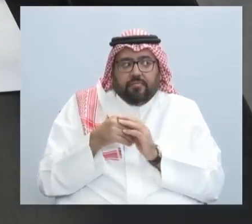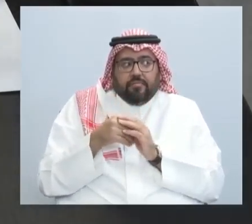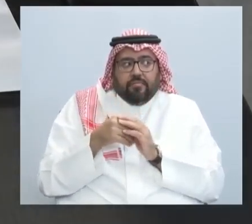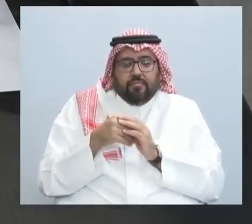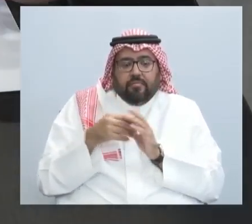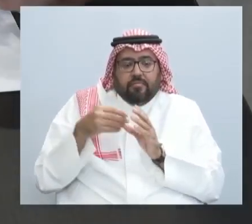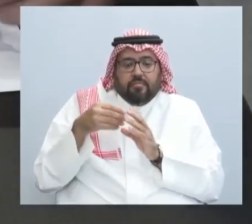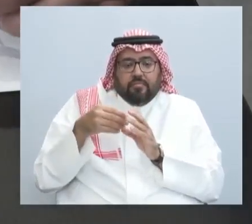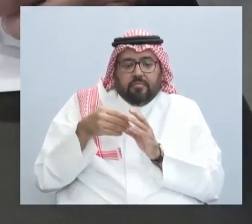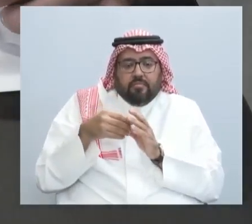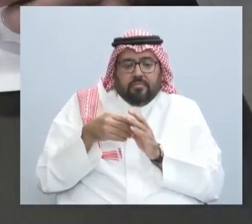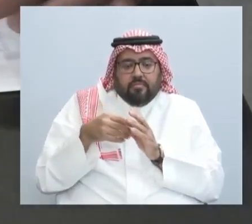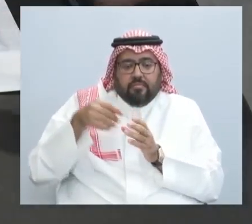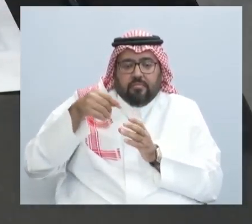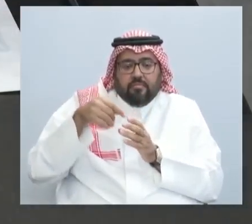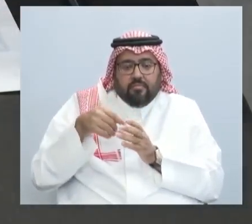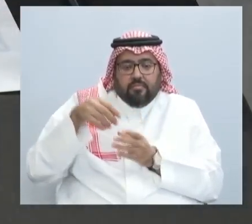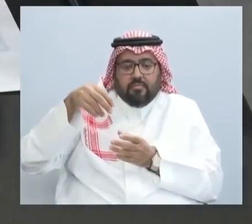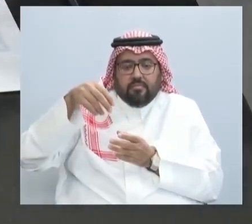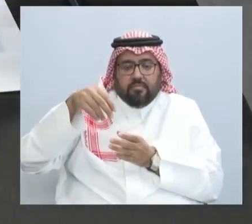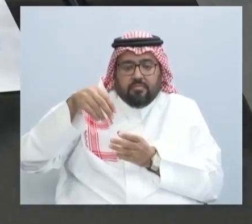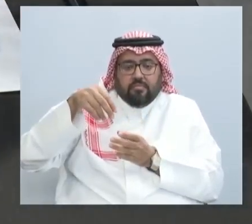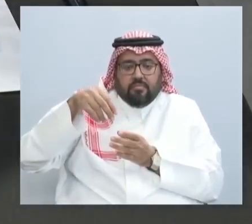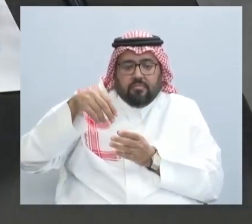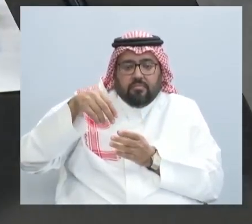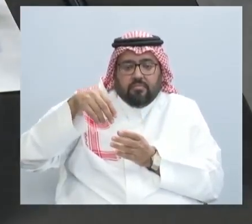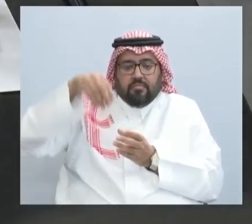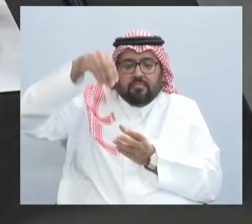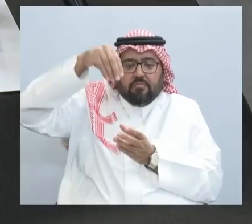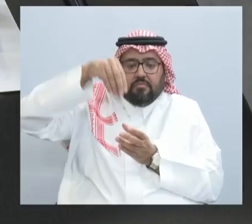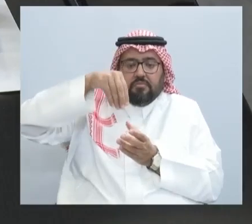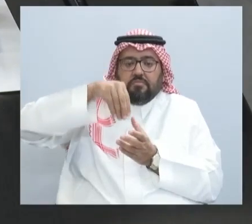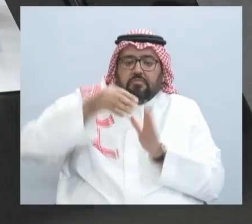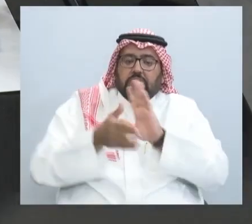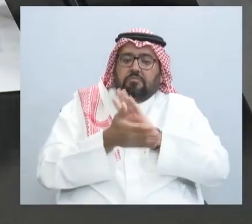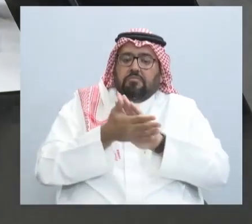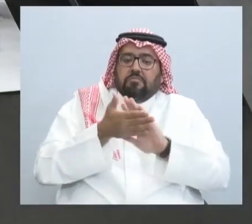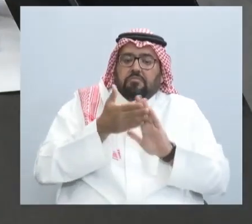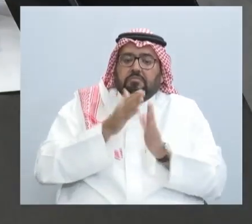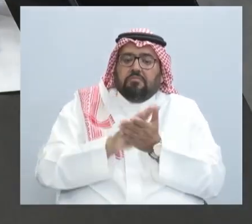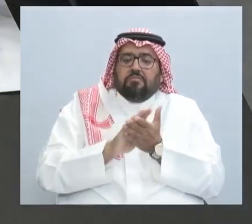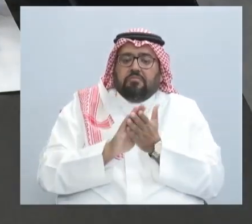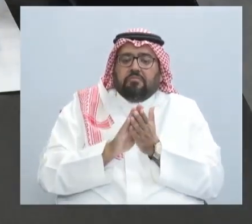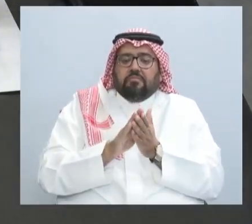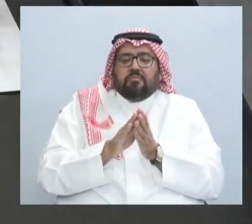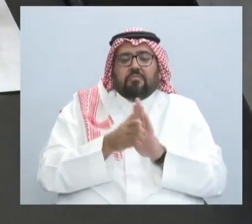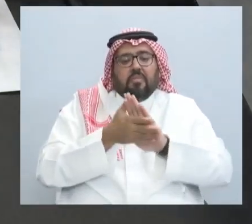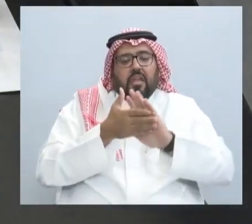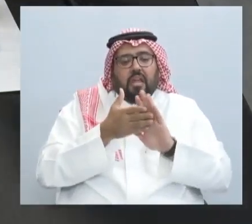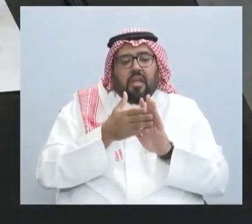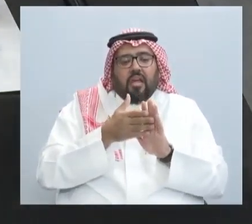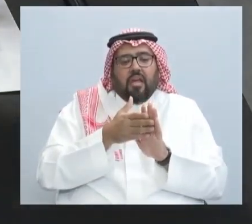نقوم باعاده الرمل كما كان لذلك قمنا باعاده المواد